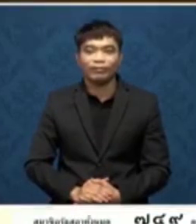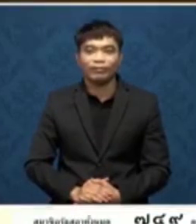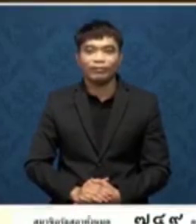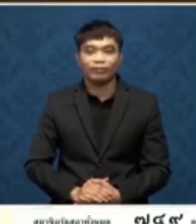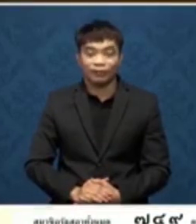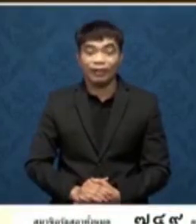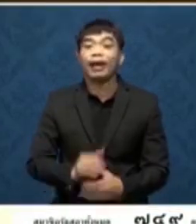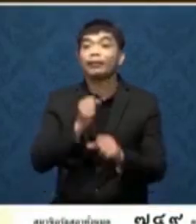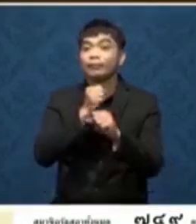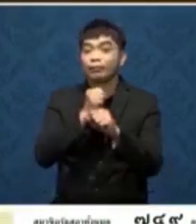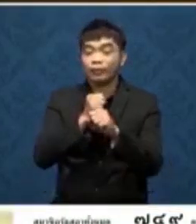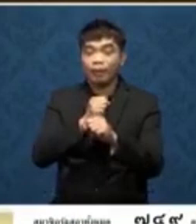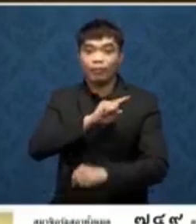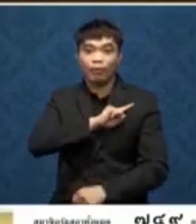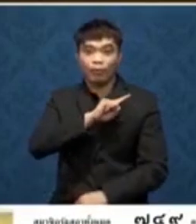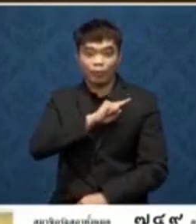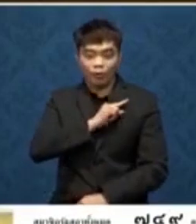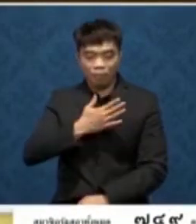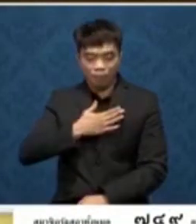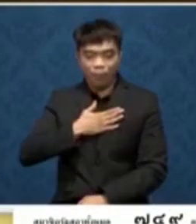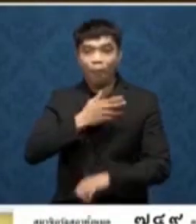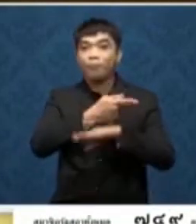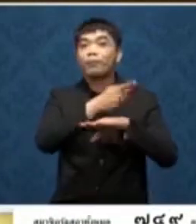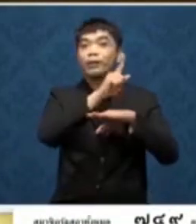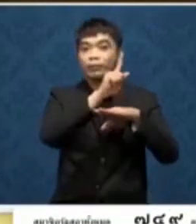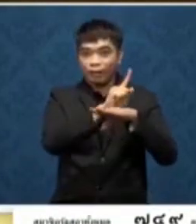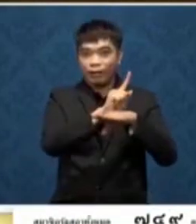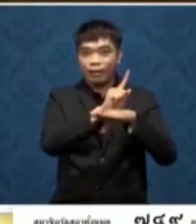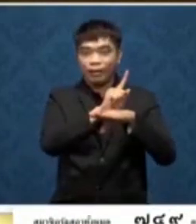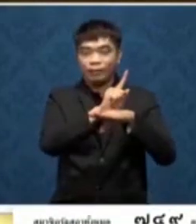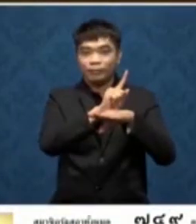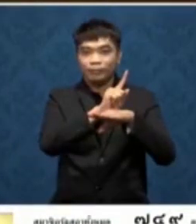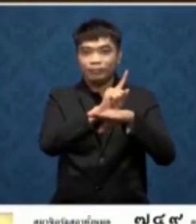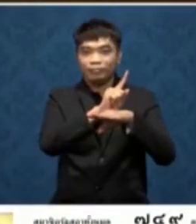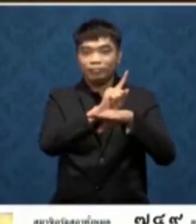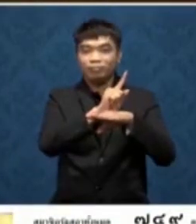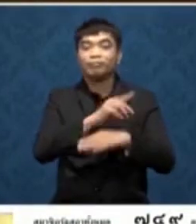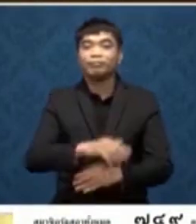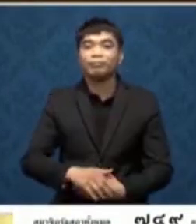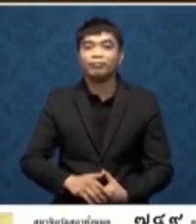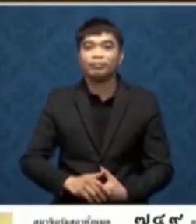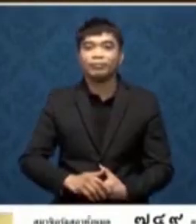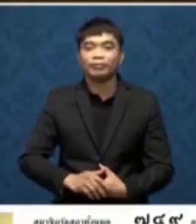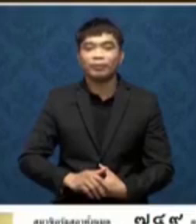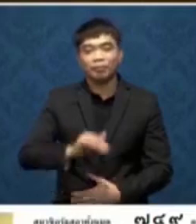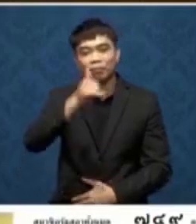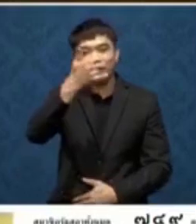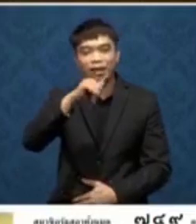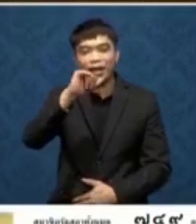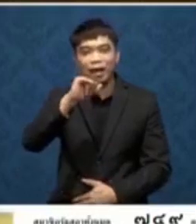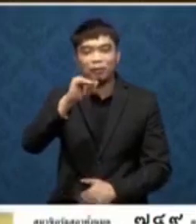การปฏิบัติหน้าที่ของผมอาจจะขาดตกบกพร่องไปบ้